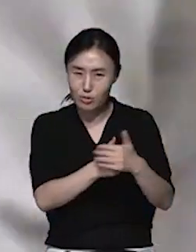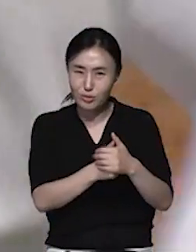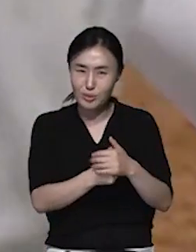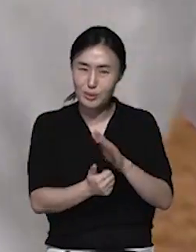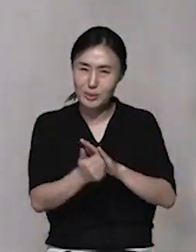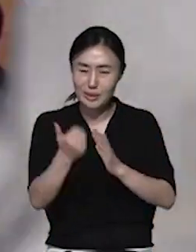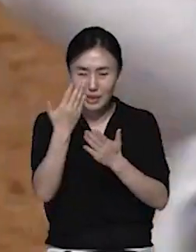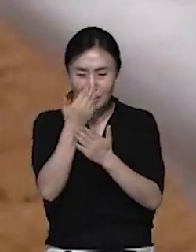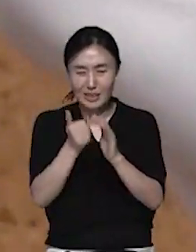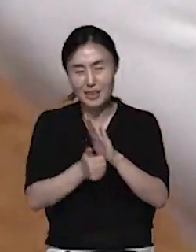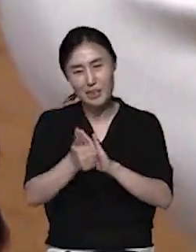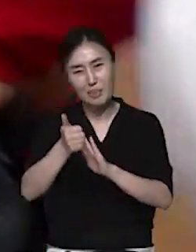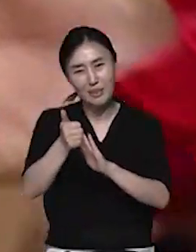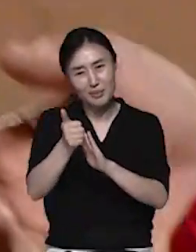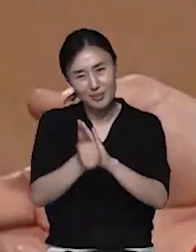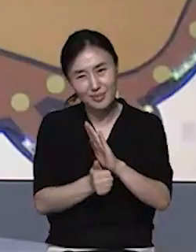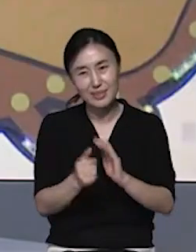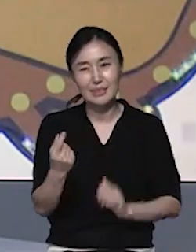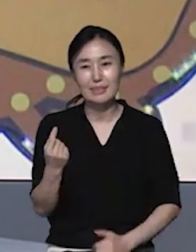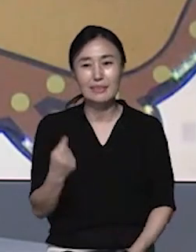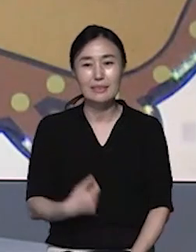어두워졌습니다.